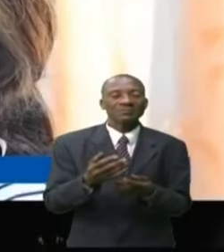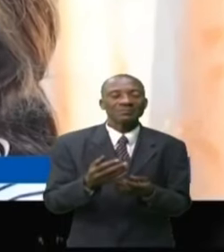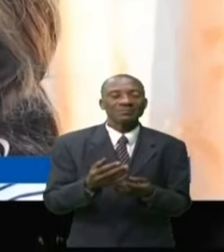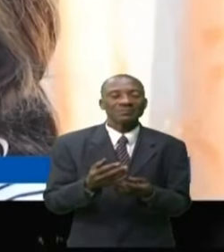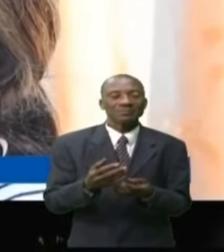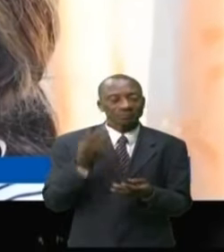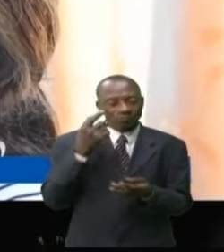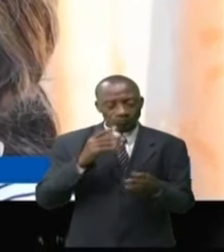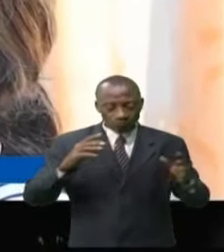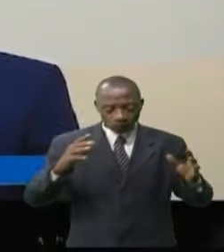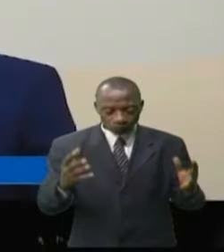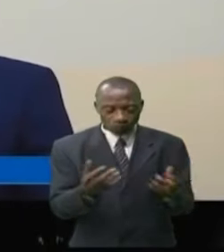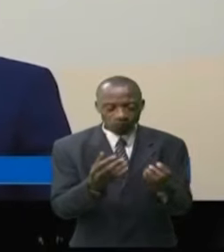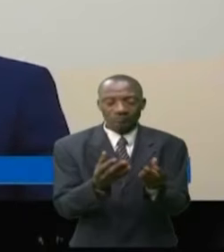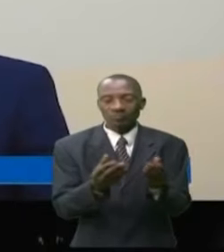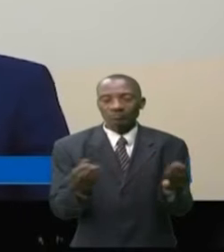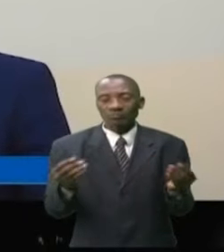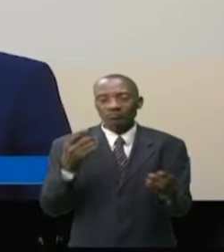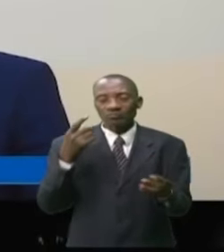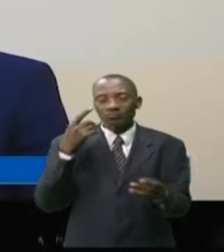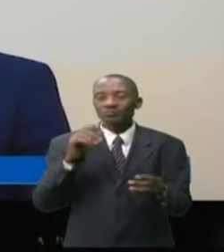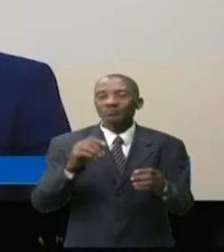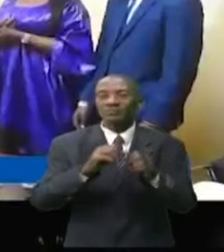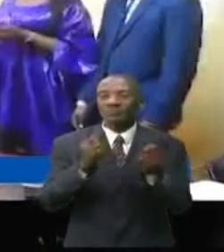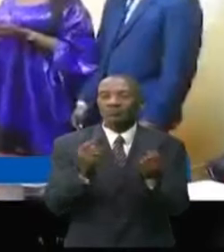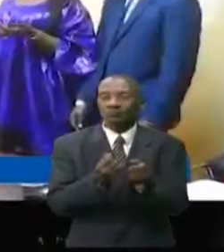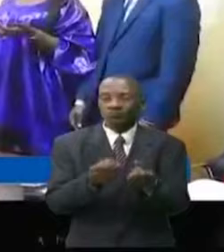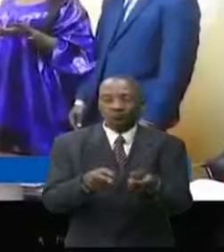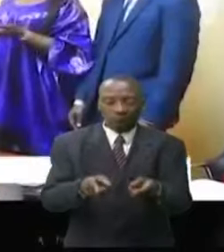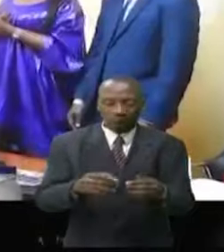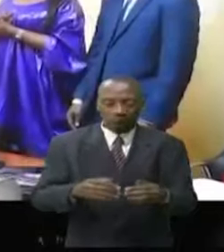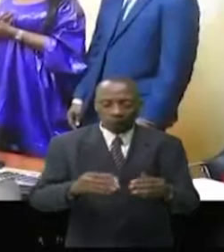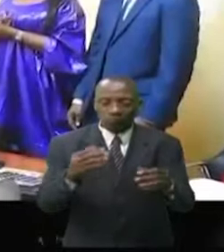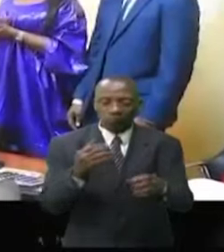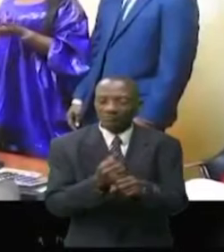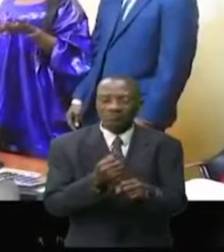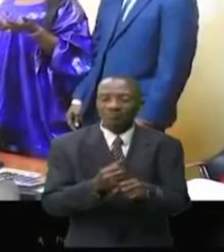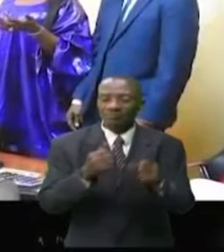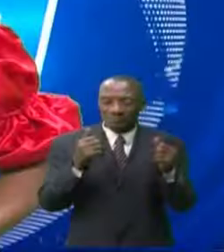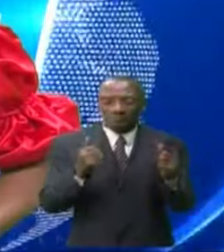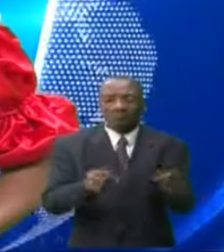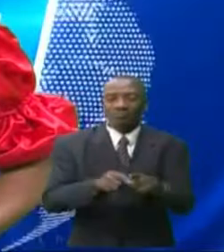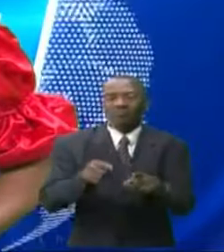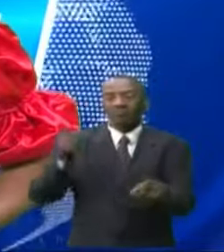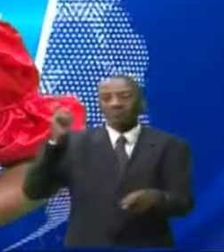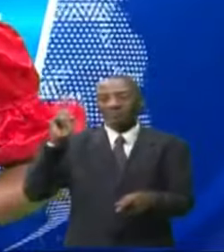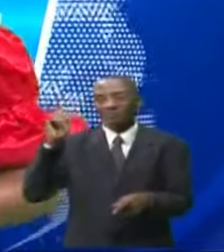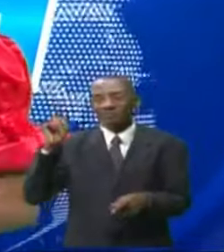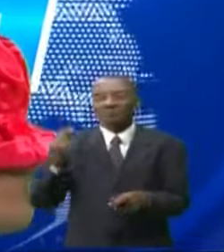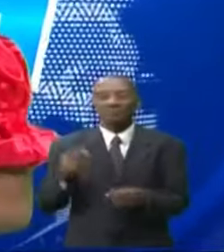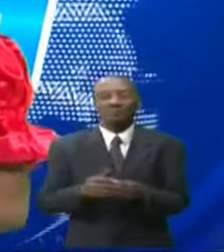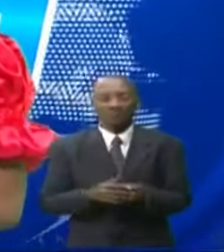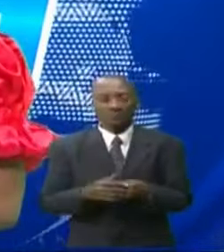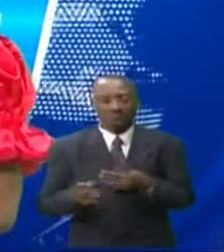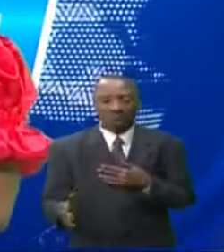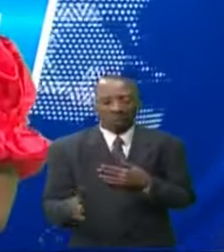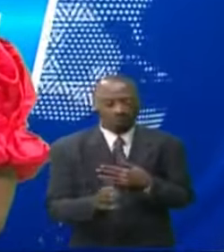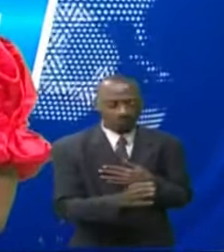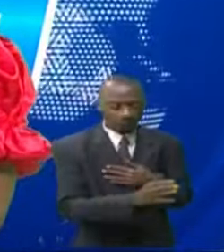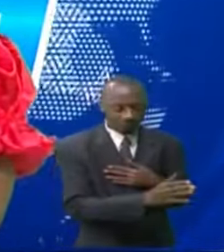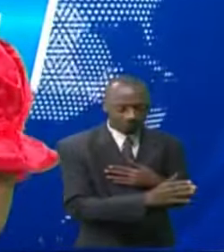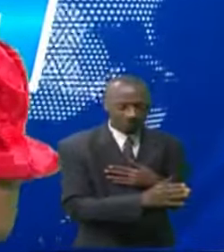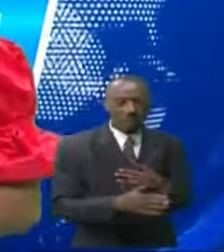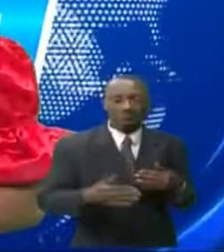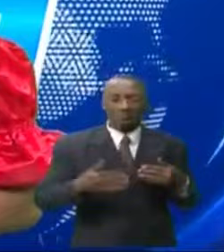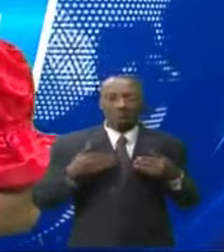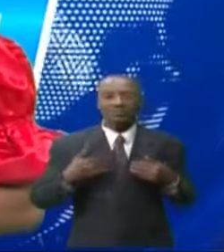les activités culturelles et artistiques sur toutes lesétendu de la RDC parlant santé à présent